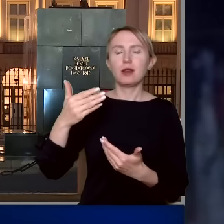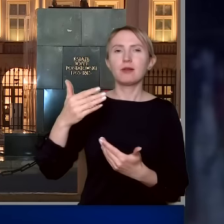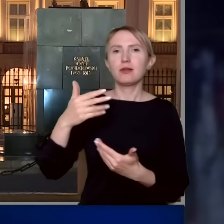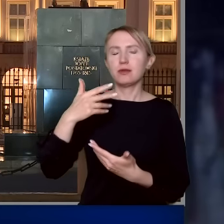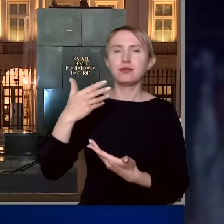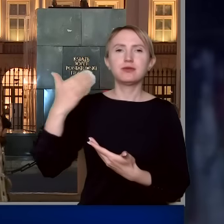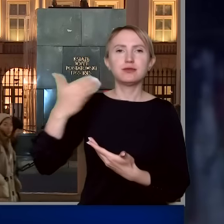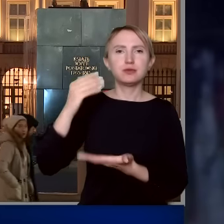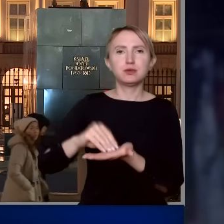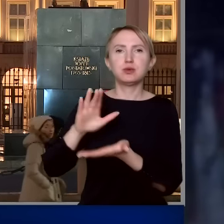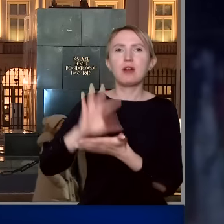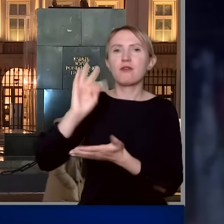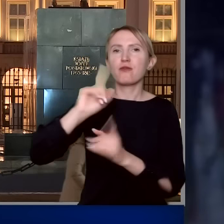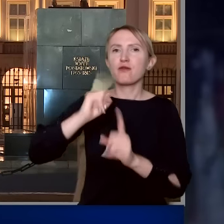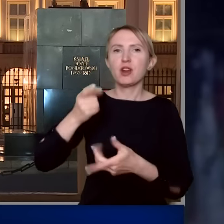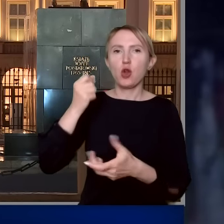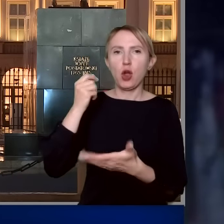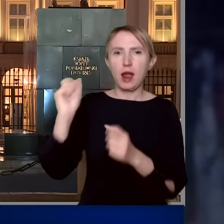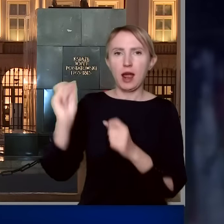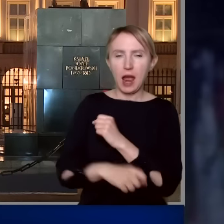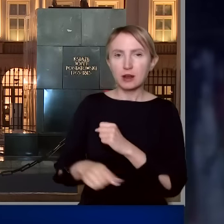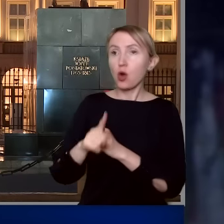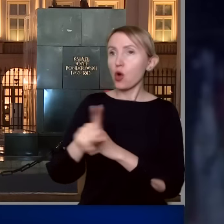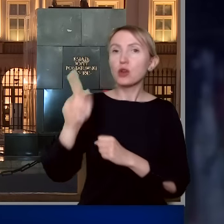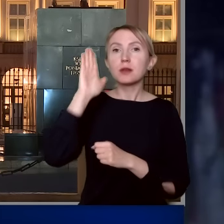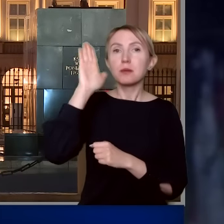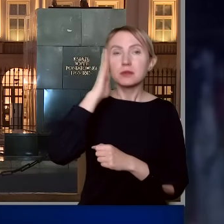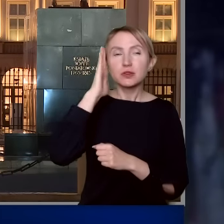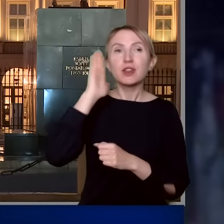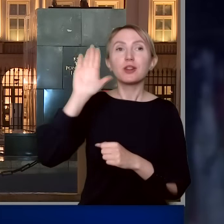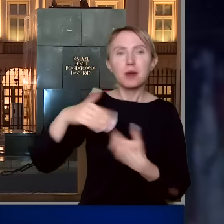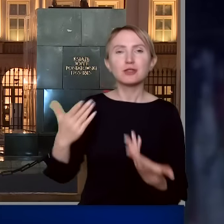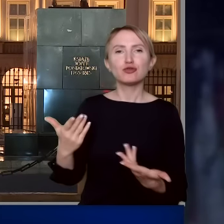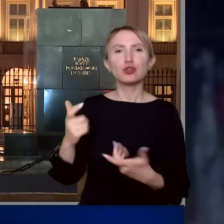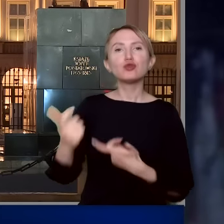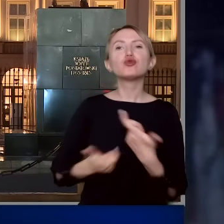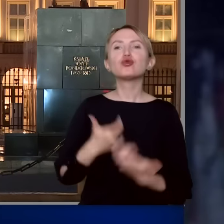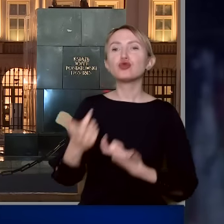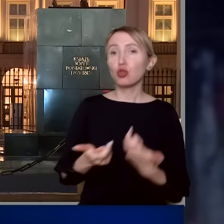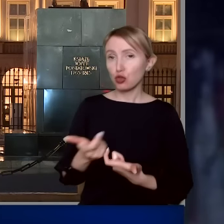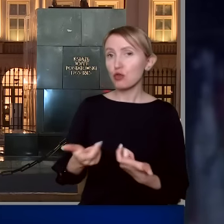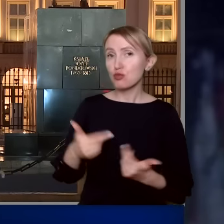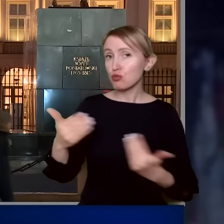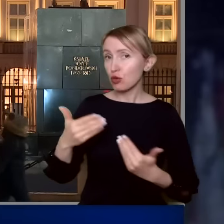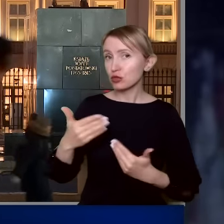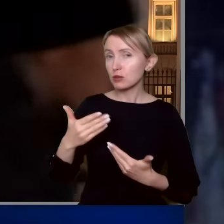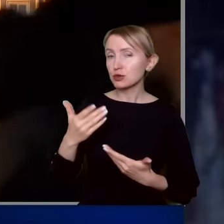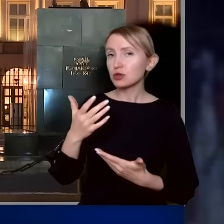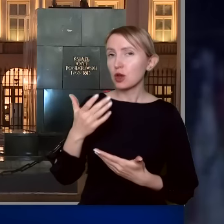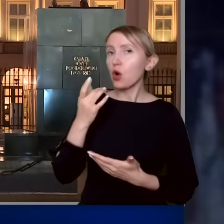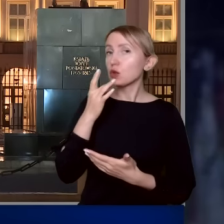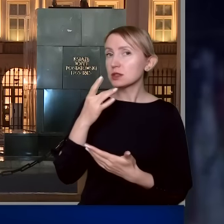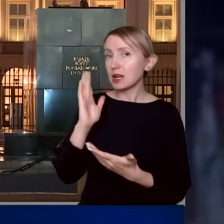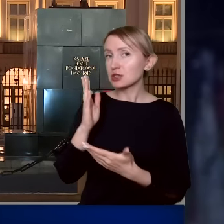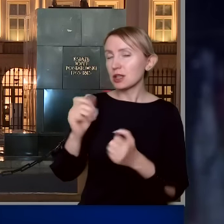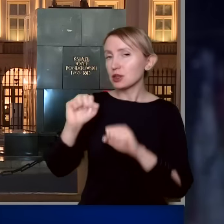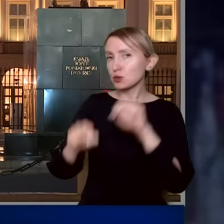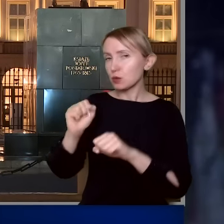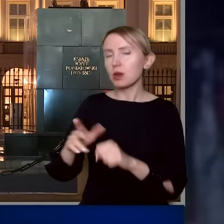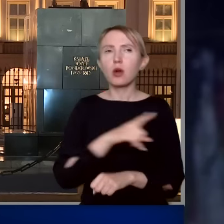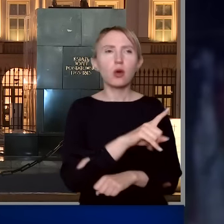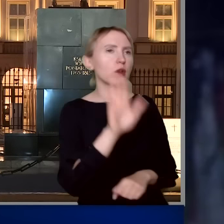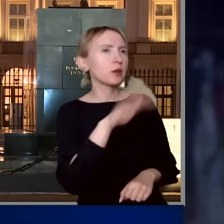w twoim wyroku karnym. Jakby oni sami mieli świadomość, że to, co robią, to się nadaje na akt oskarżenia. Mają świadomość. Muszę tak powiedzieć, że